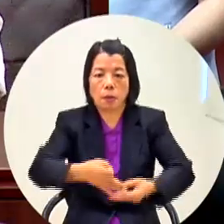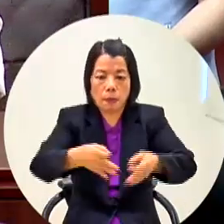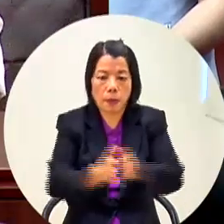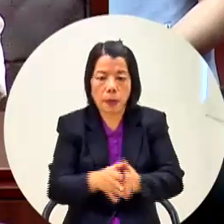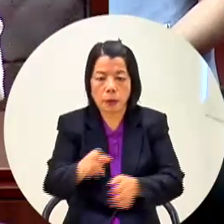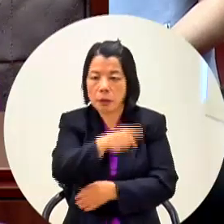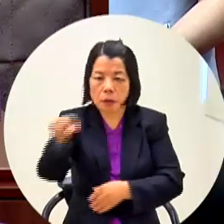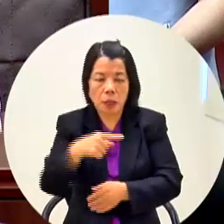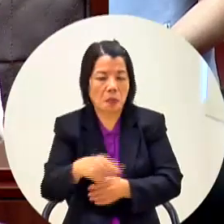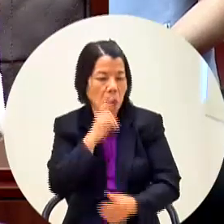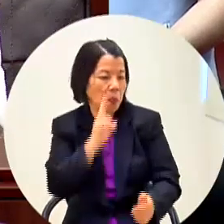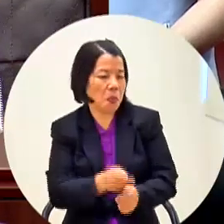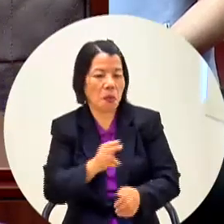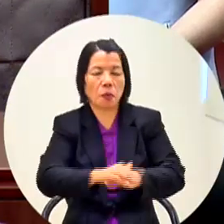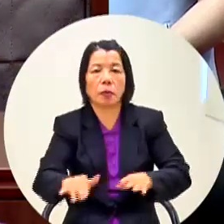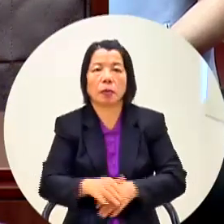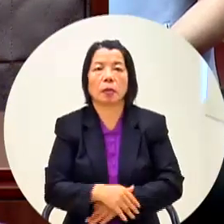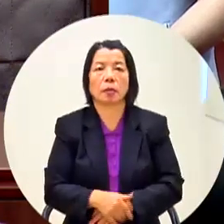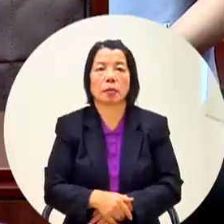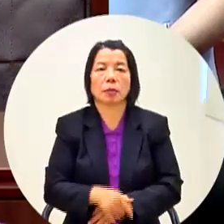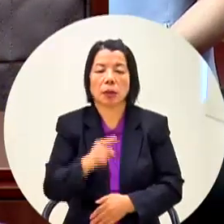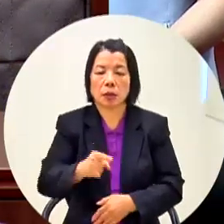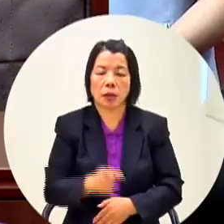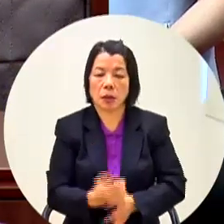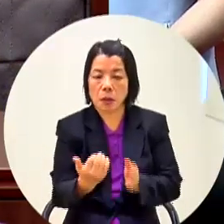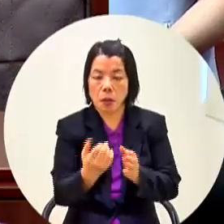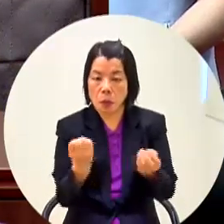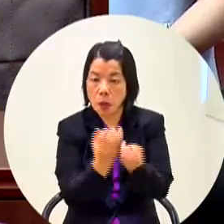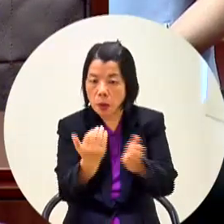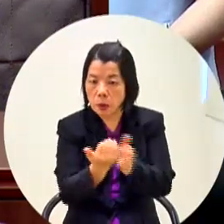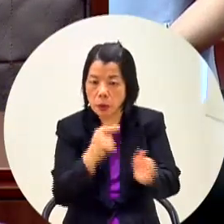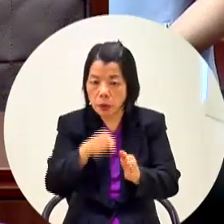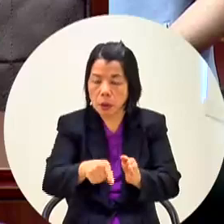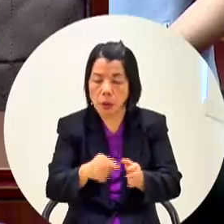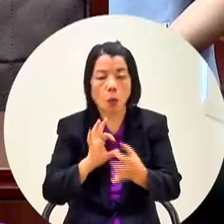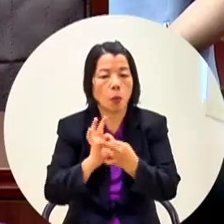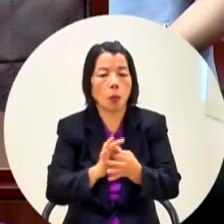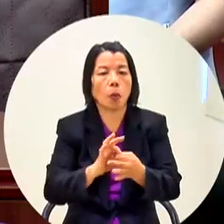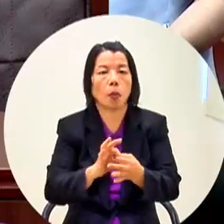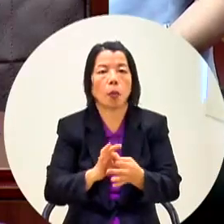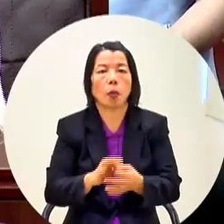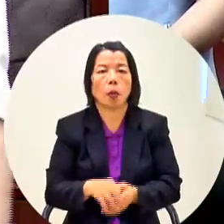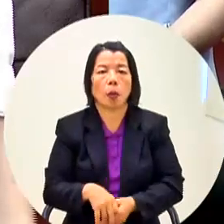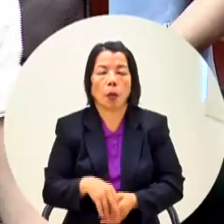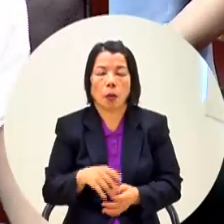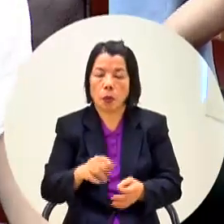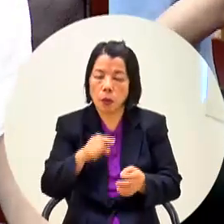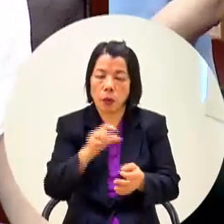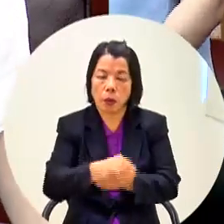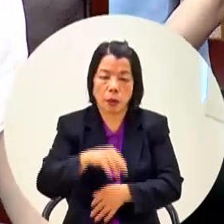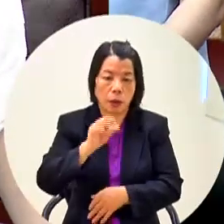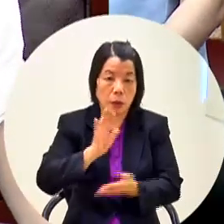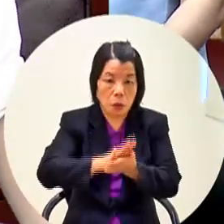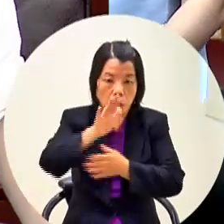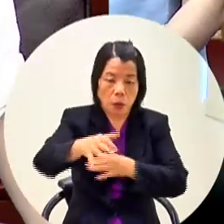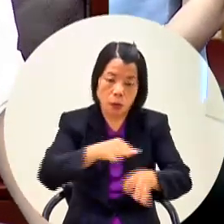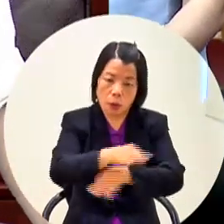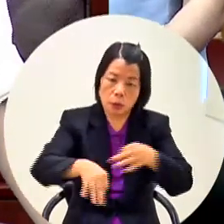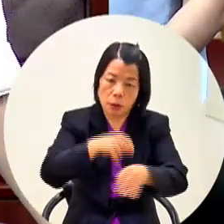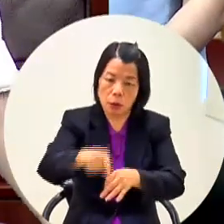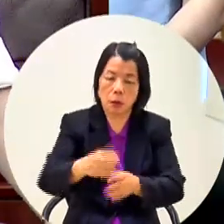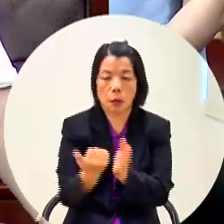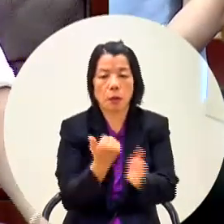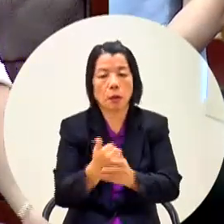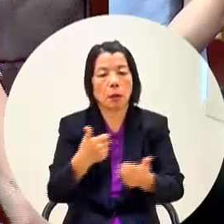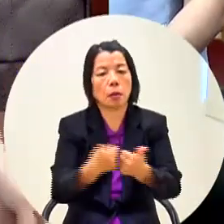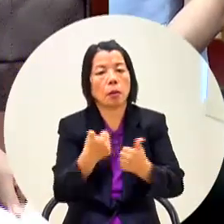衰。所以我们现在这个超前部署，为了下一阶段的经济，我们又开始超前部署。刚才有一位议员说，我们